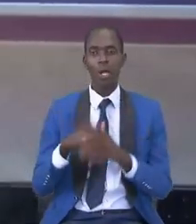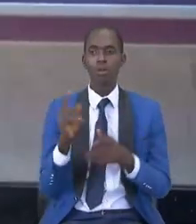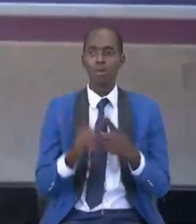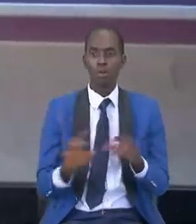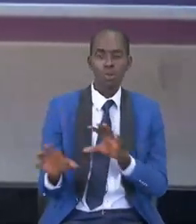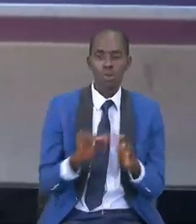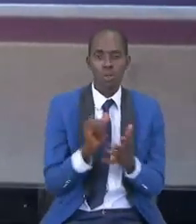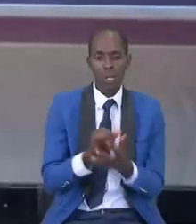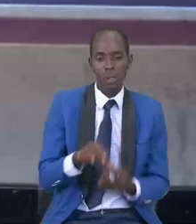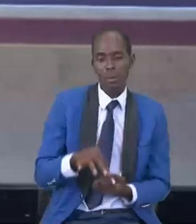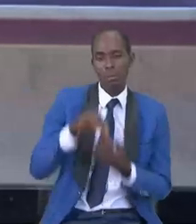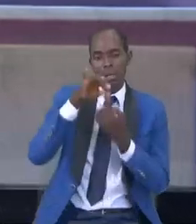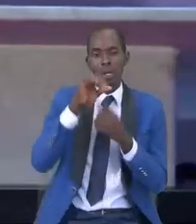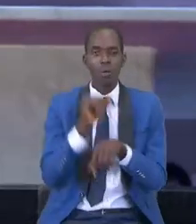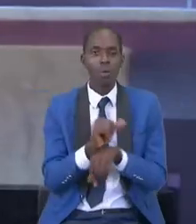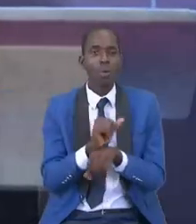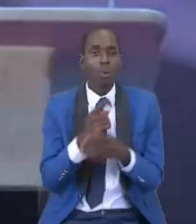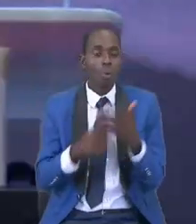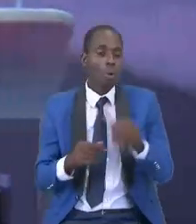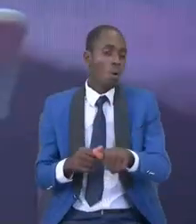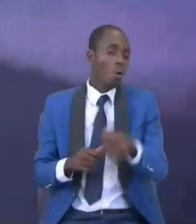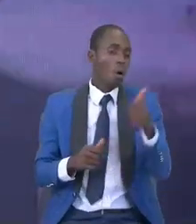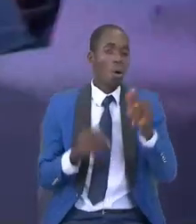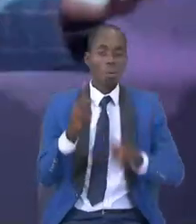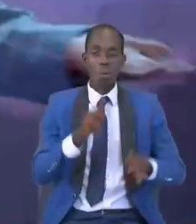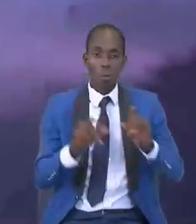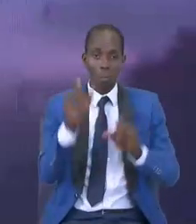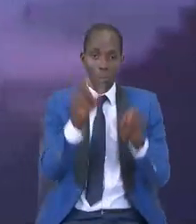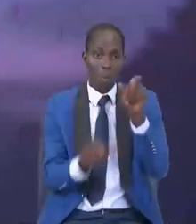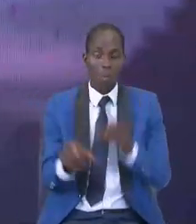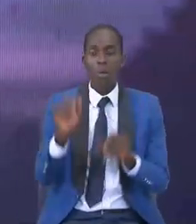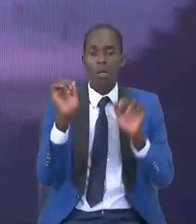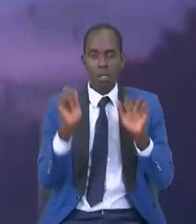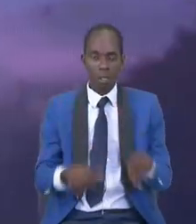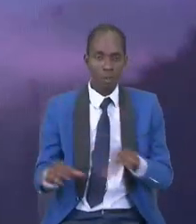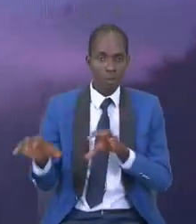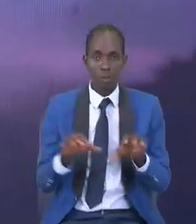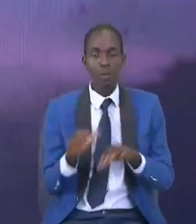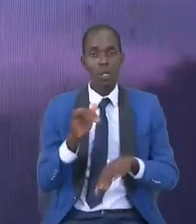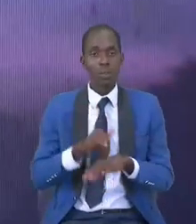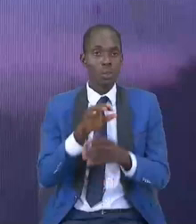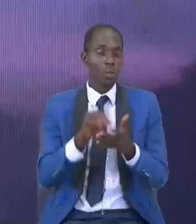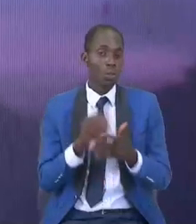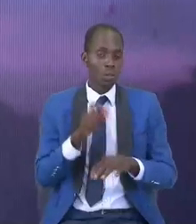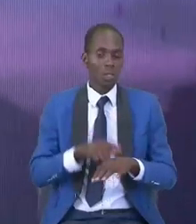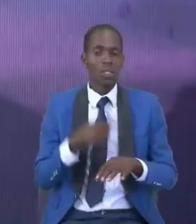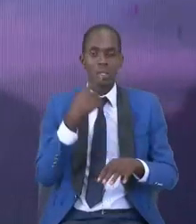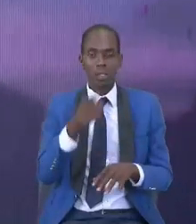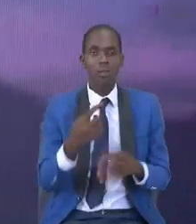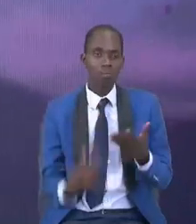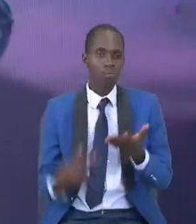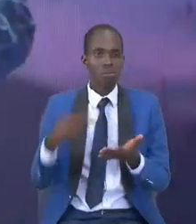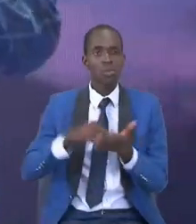envoyer accomplir une chose particulière, ce que personne d'autre ne pouvait faire. En ton temps, au temps de